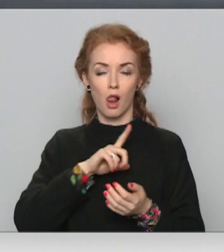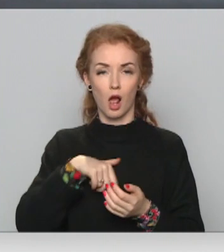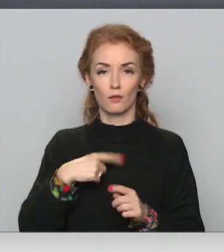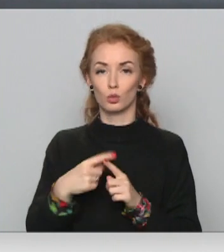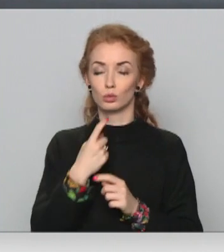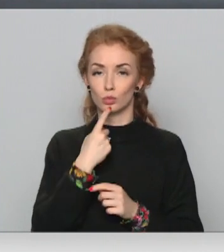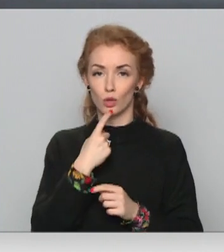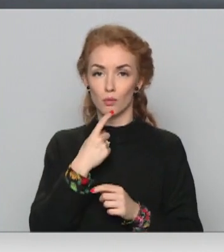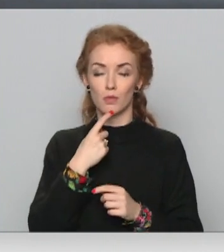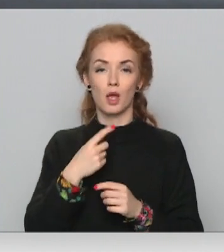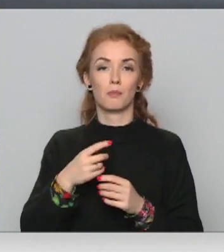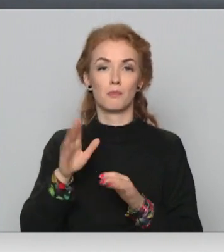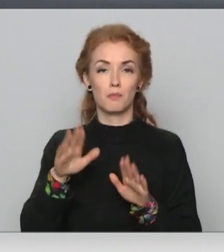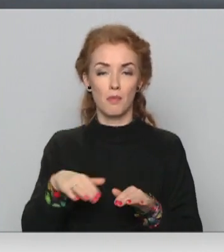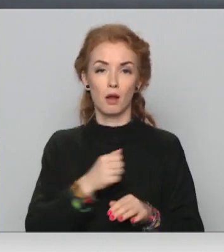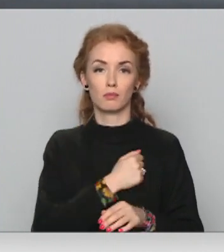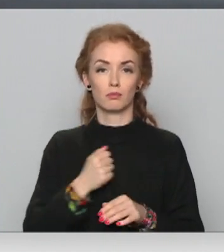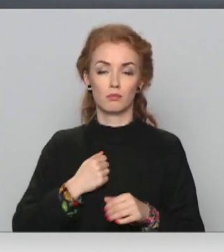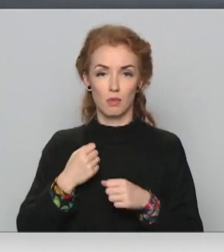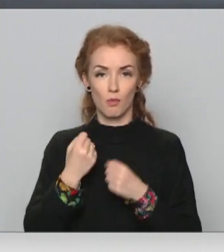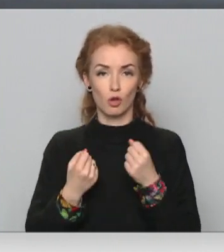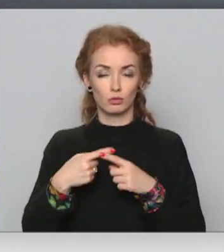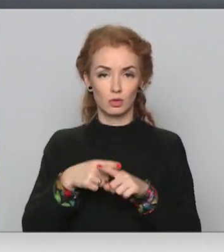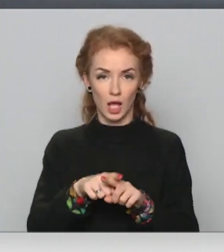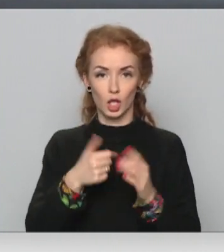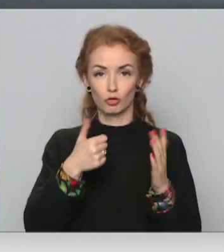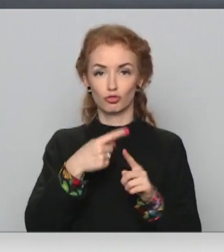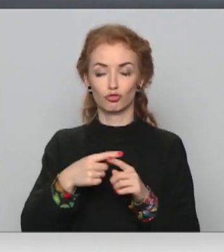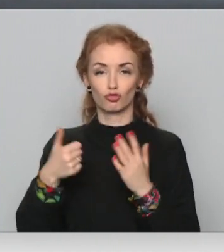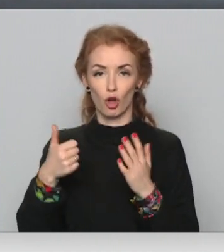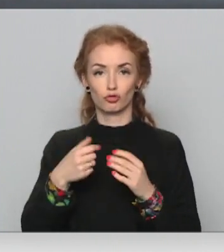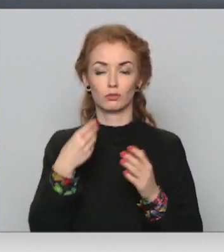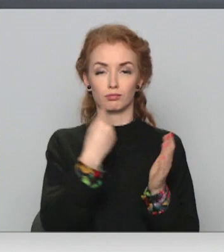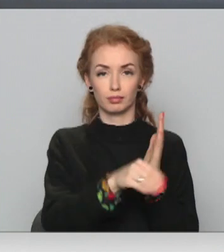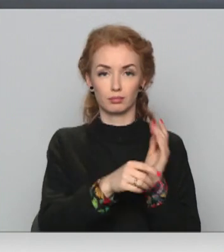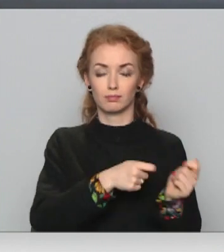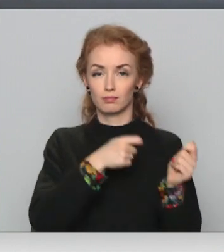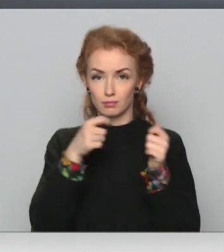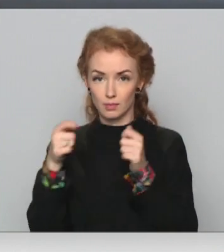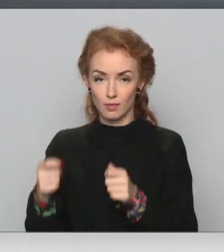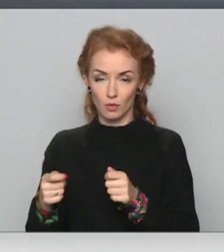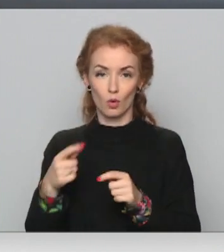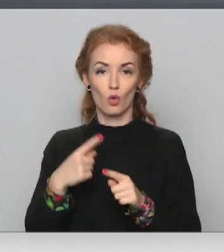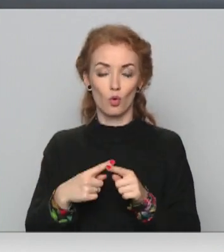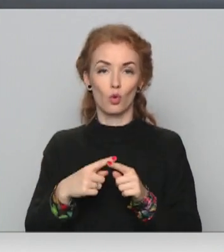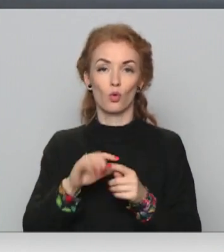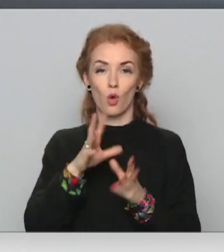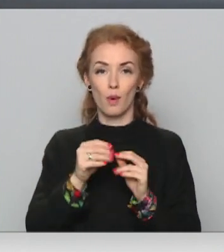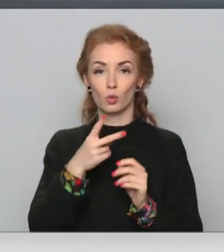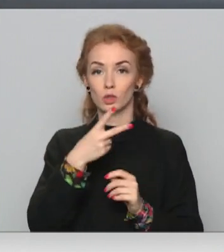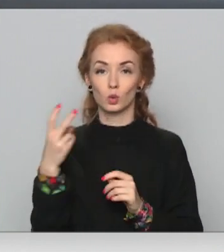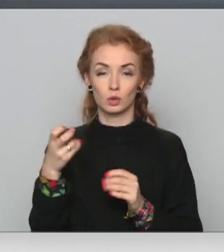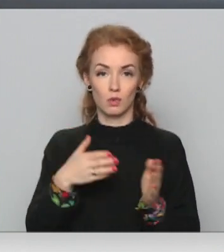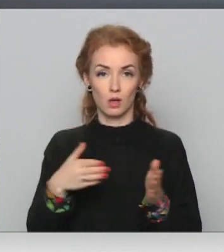Somiju par 6x6 bruņu transportlīdzekļu iegādi. Tā paredz apgādāt Latvijas bruņotos spēkus ar vairāk nekā 200 bruņu